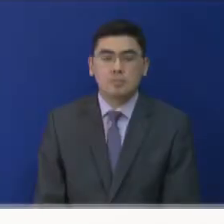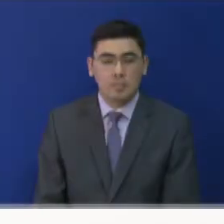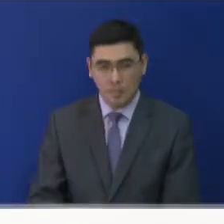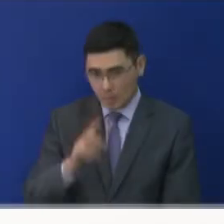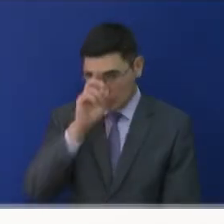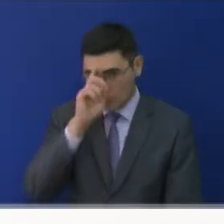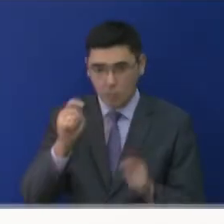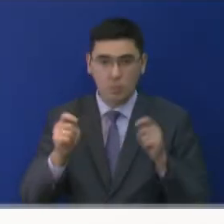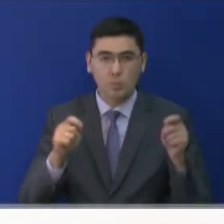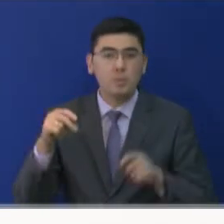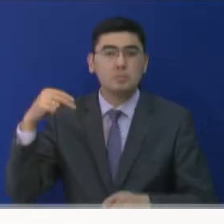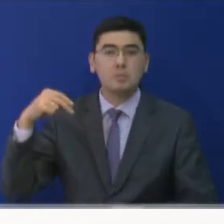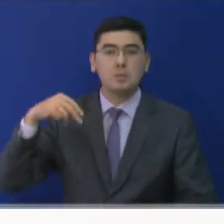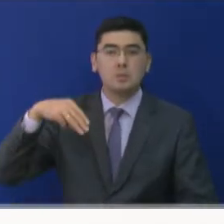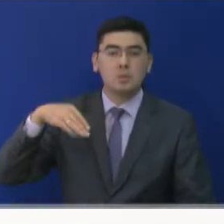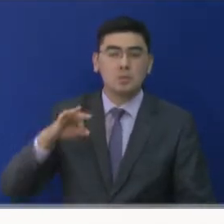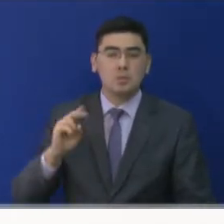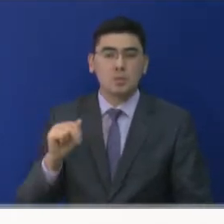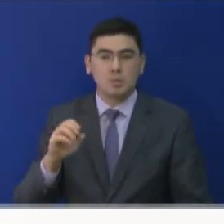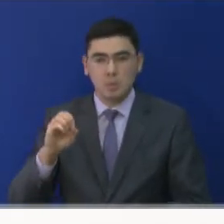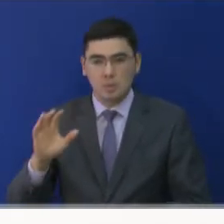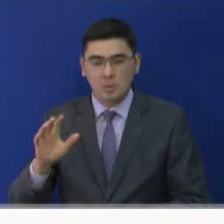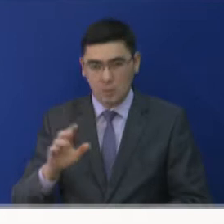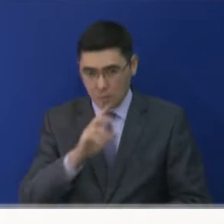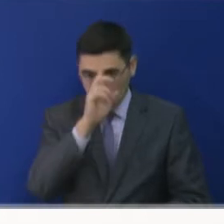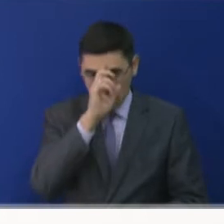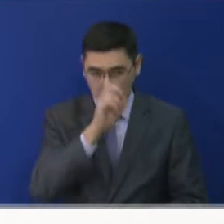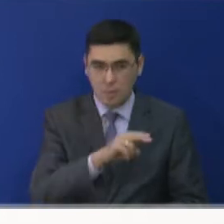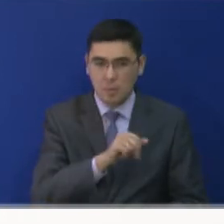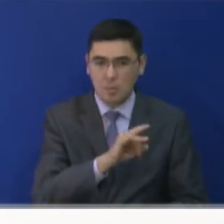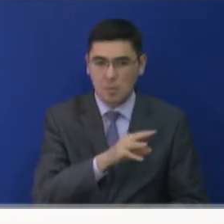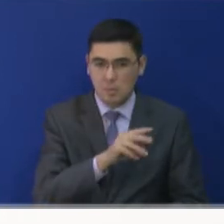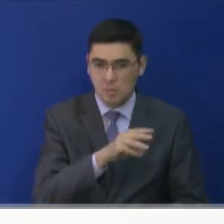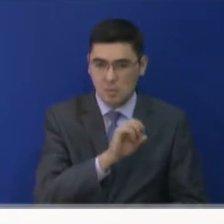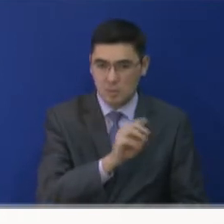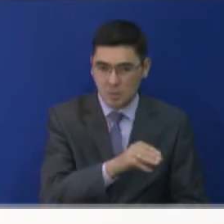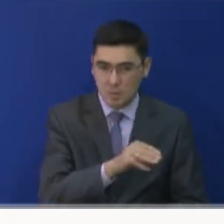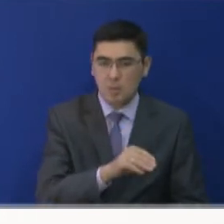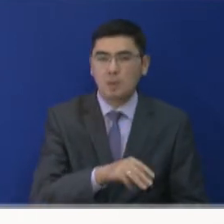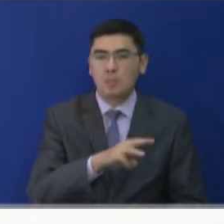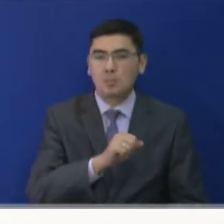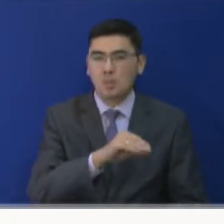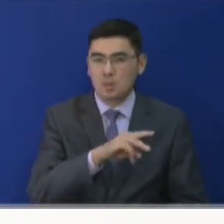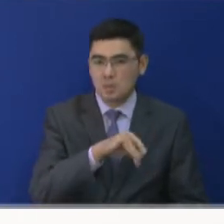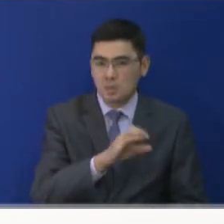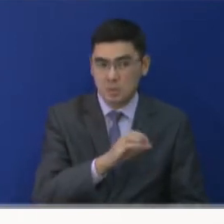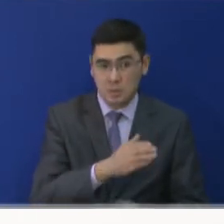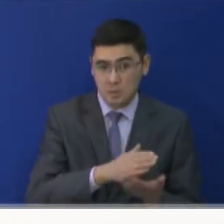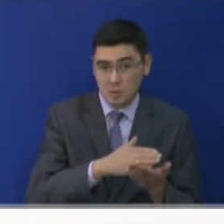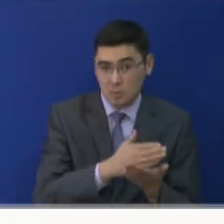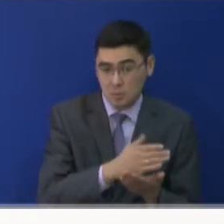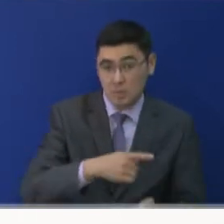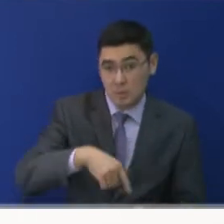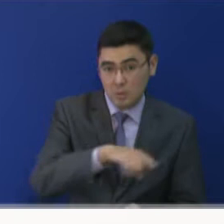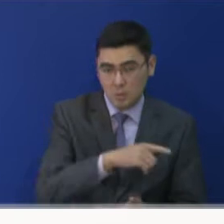Мемлекет басшысы Қасым-Жомарт Тоқаев Қазақстан Республикасы парламенті мәжілісі және мәслихат депутаттары сайлауын тағайындау туралы үндеу жариялады